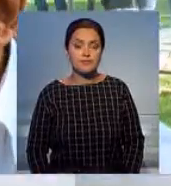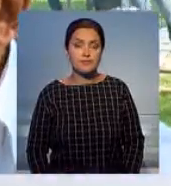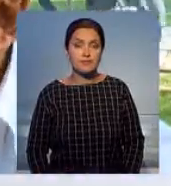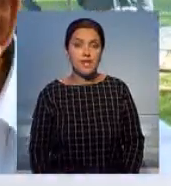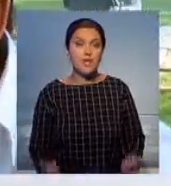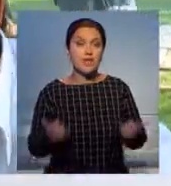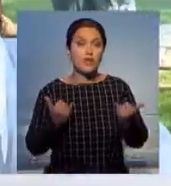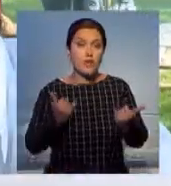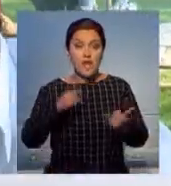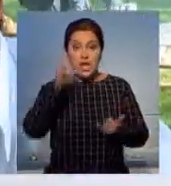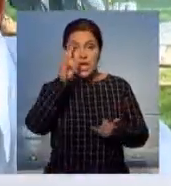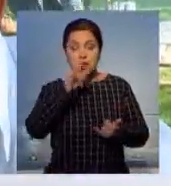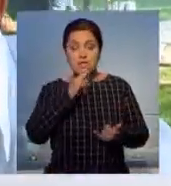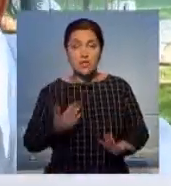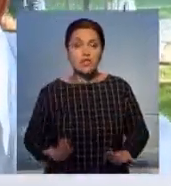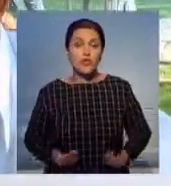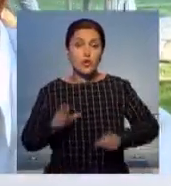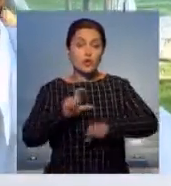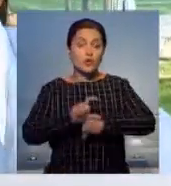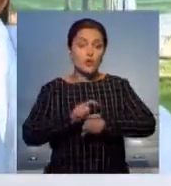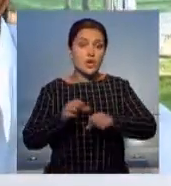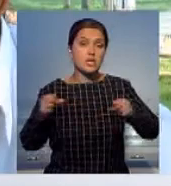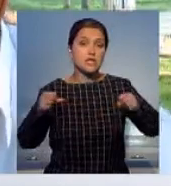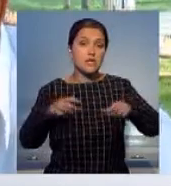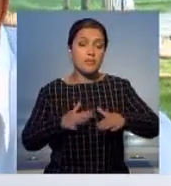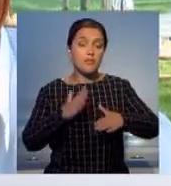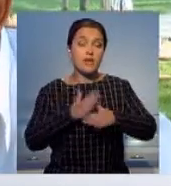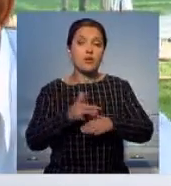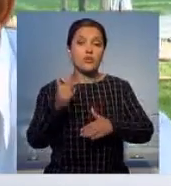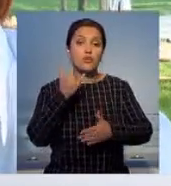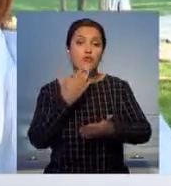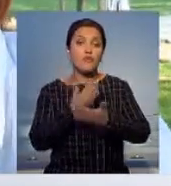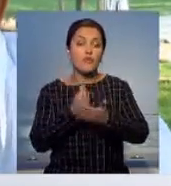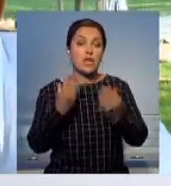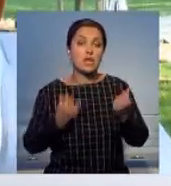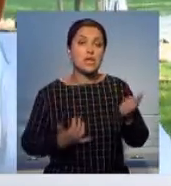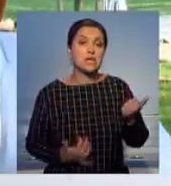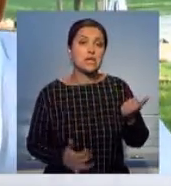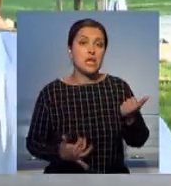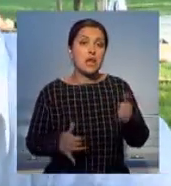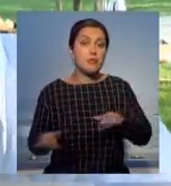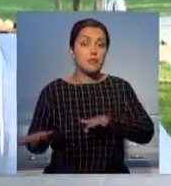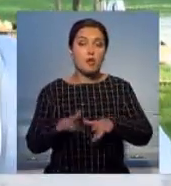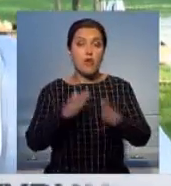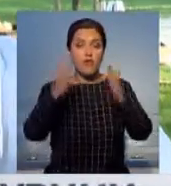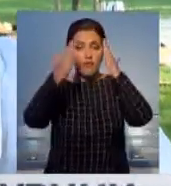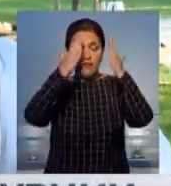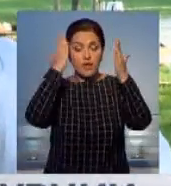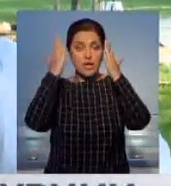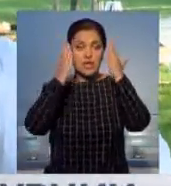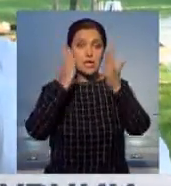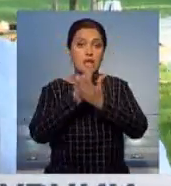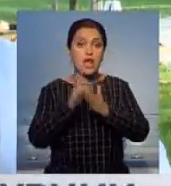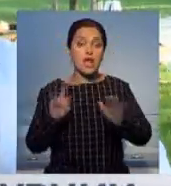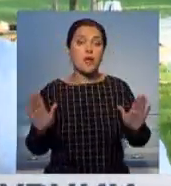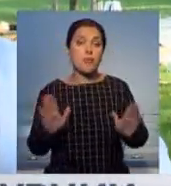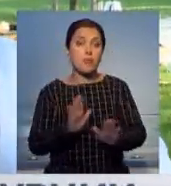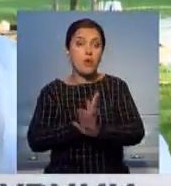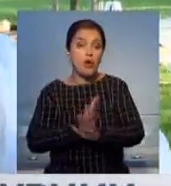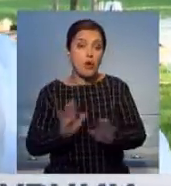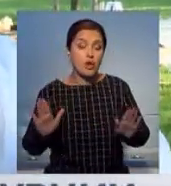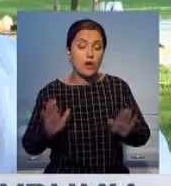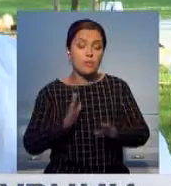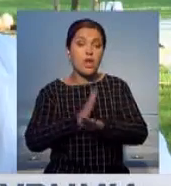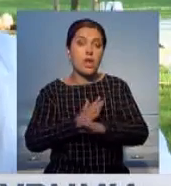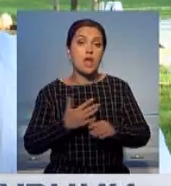Сегодня казахи, проживающие в Турции, собрались здесь в честь Национального дня Домбры. Мероприятие проходит очень весело. Мы поем песни, играем кюи.